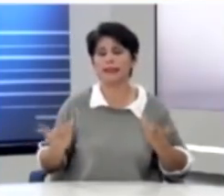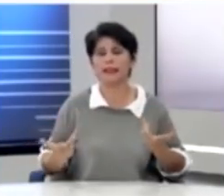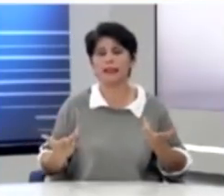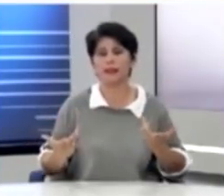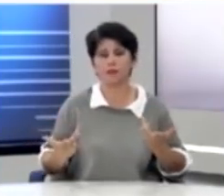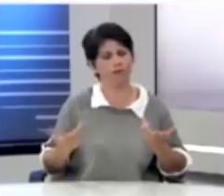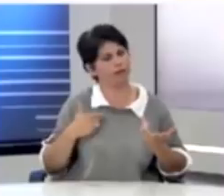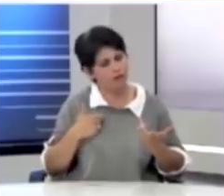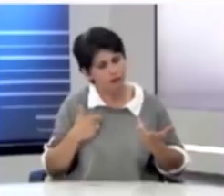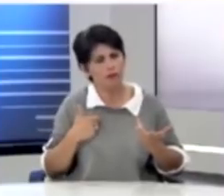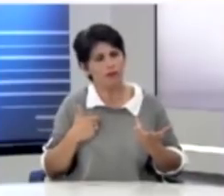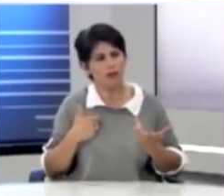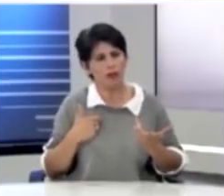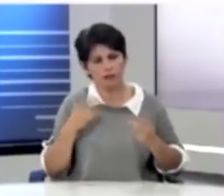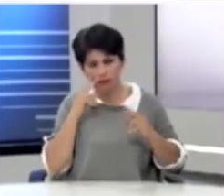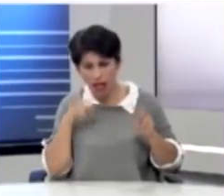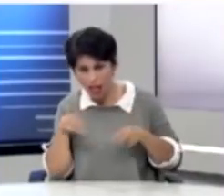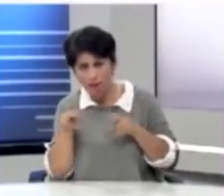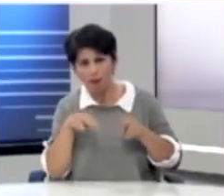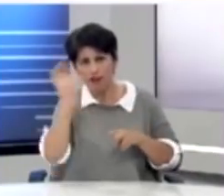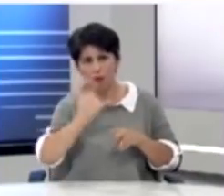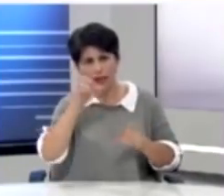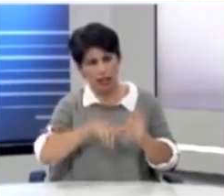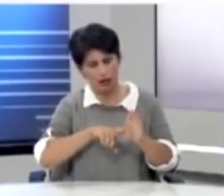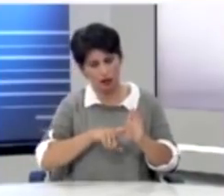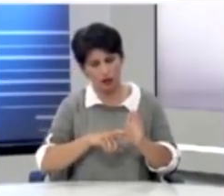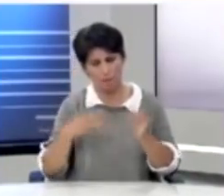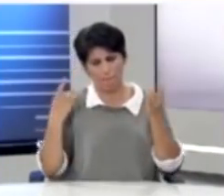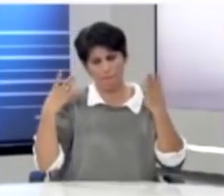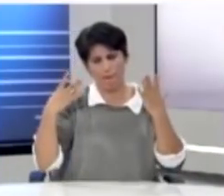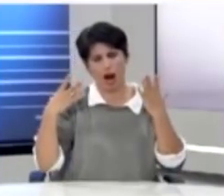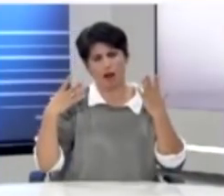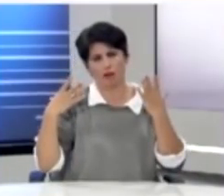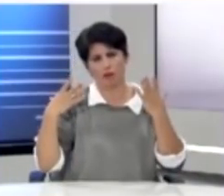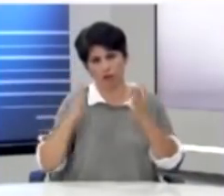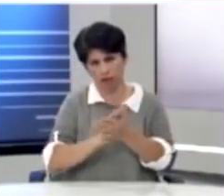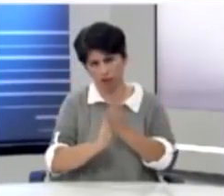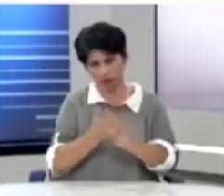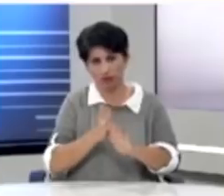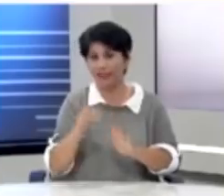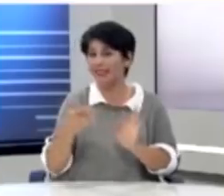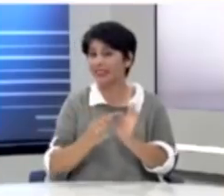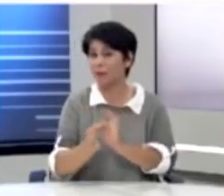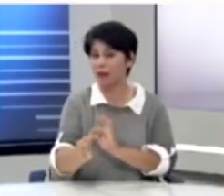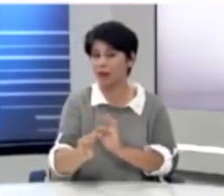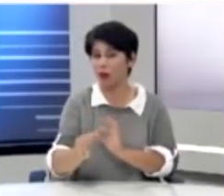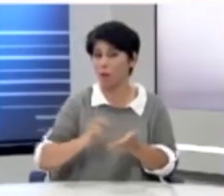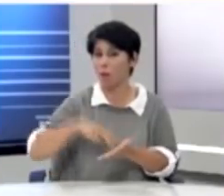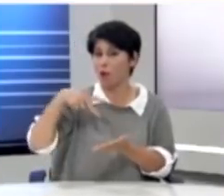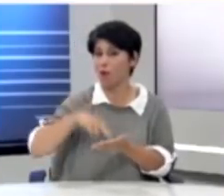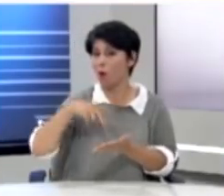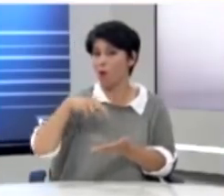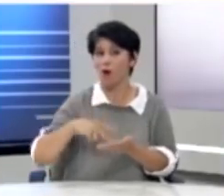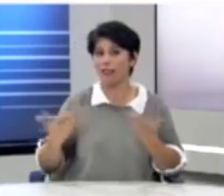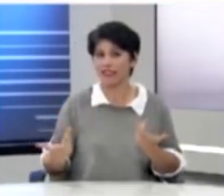ότι φύγαμε από την εποπτεία της Ευρωπαϊκής Ένωσης. Και ποιο μέτρο λαμβάνετε για να πανηγυρίζετε? Μήπως